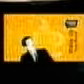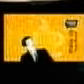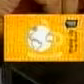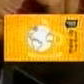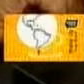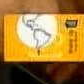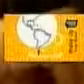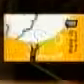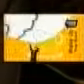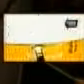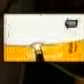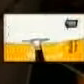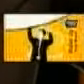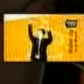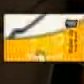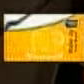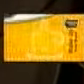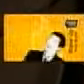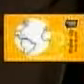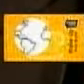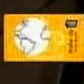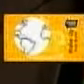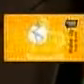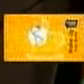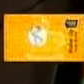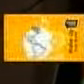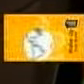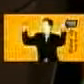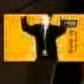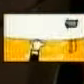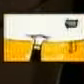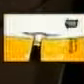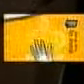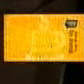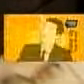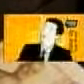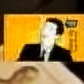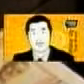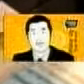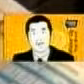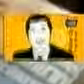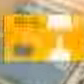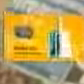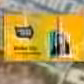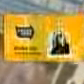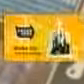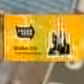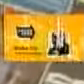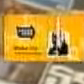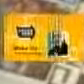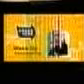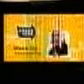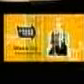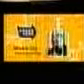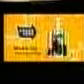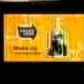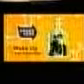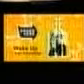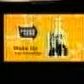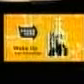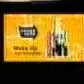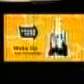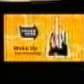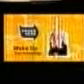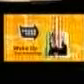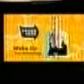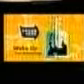ฮะครับ TrueMoฮะ Trueที่รัฐบาลนี้เล่นเล่นรูอยู่เนี่ยนะฮะเล่นรูแล้วก็ใช้ให้ดูปกของคมชัดลึกนะฮะครับยังเล่นเรื่อง